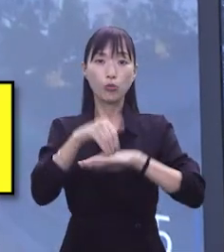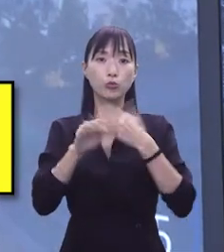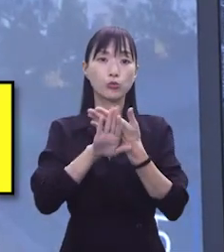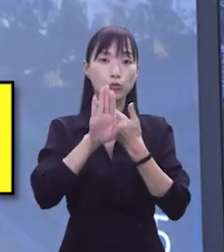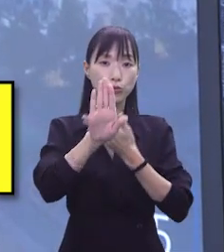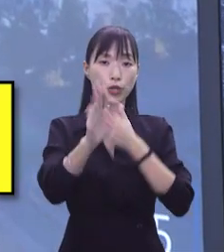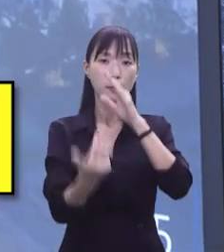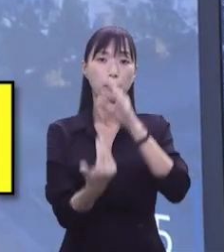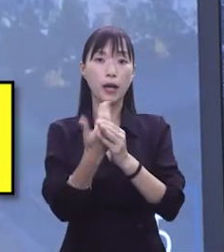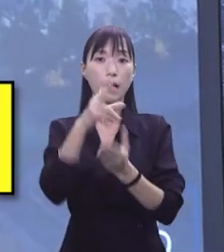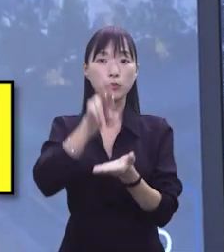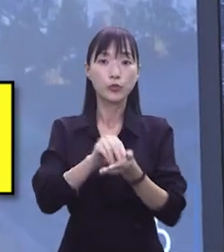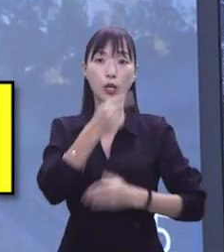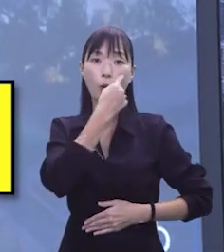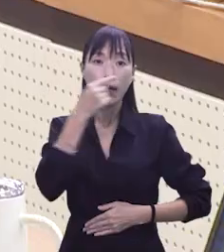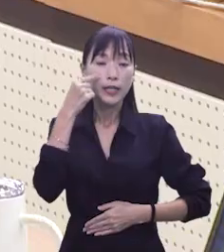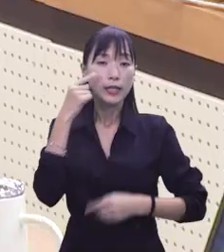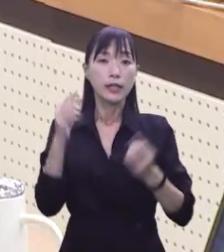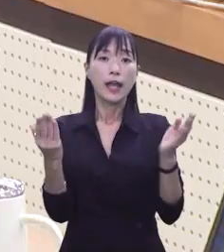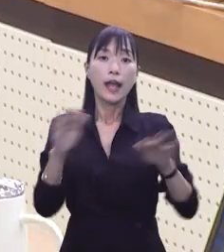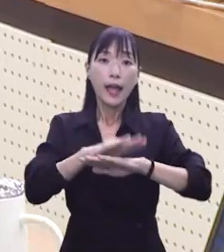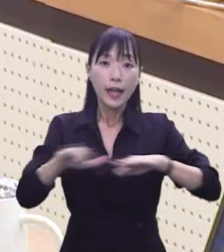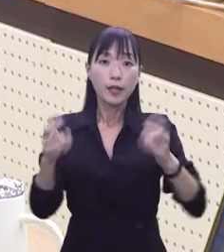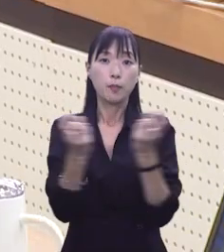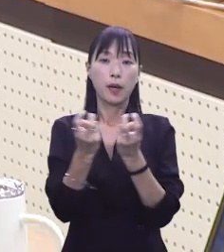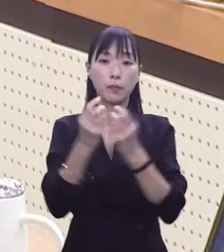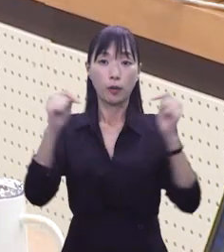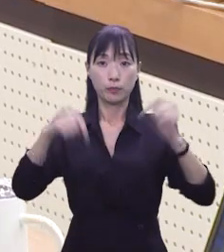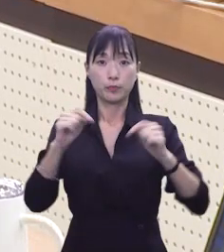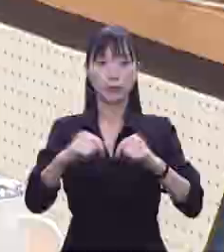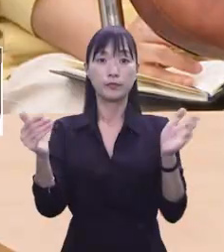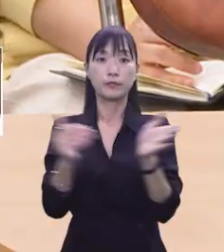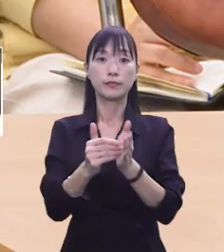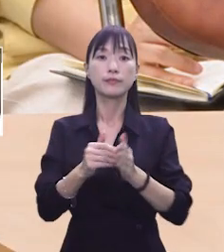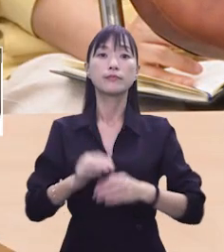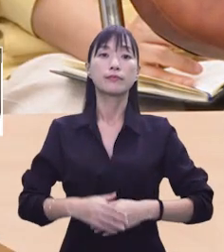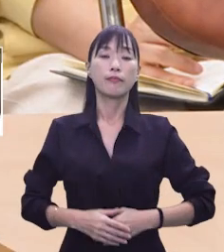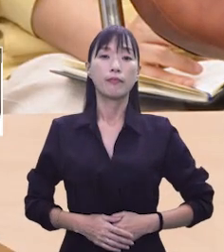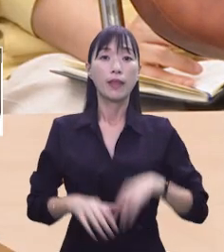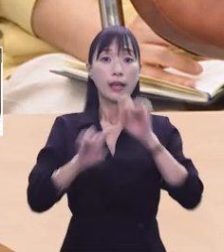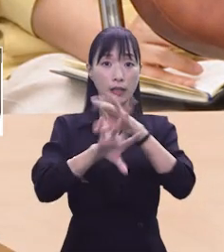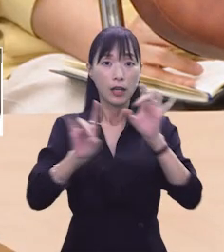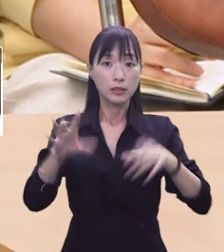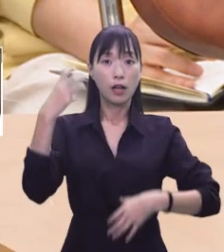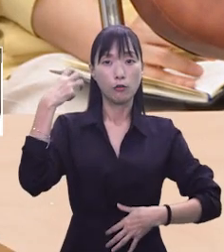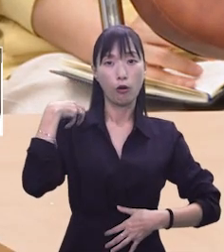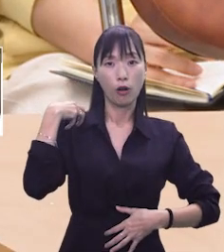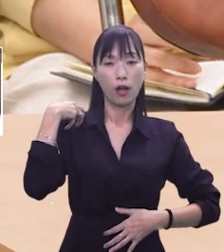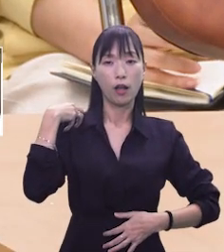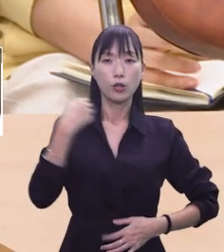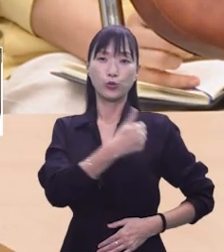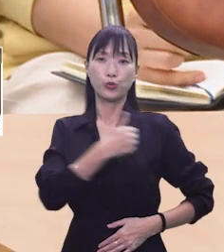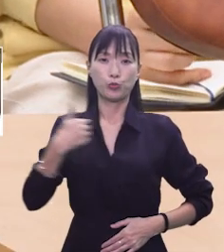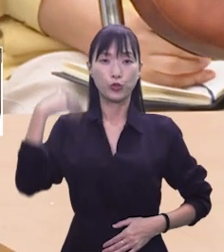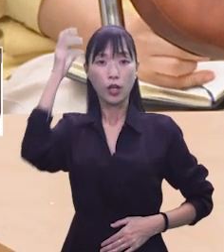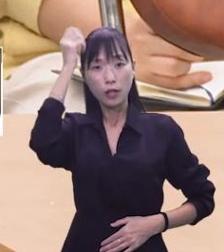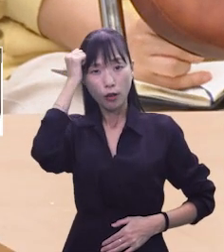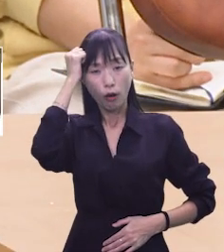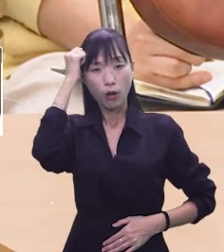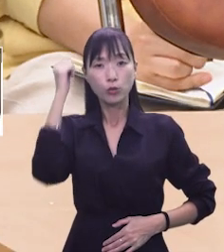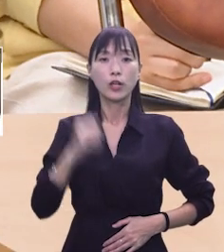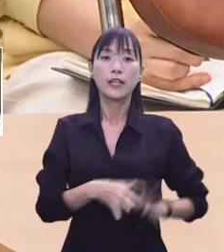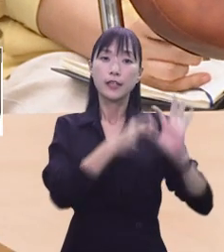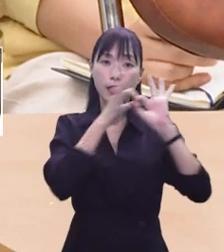문제점을 확인하고 개선 등의 대책 방안에 대해 논의했습니다. 각자의 역할과 임무를 충분히